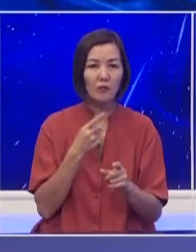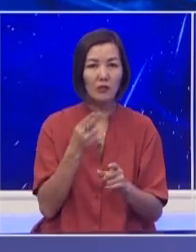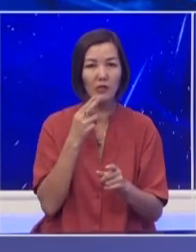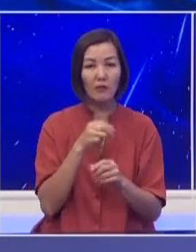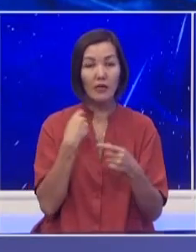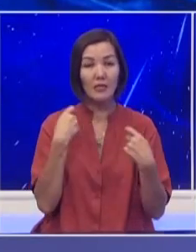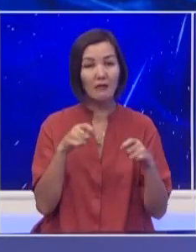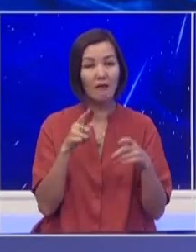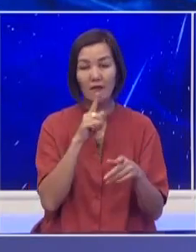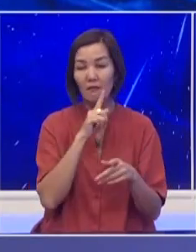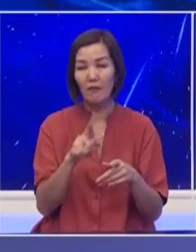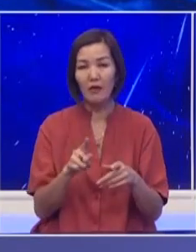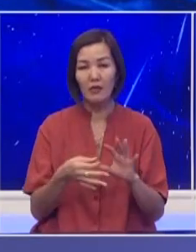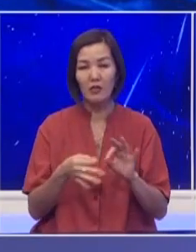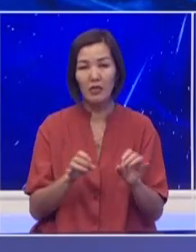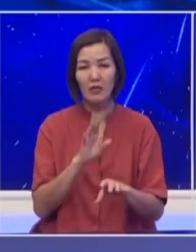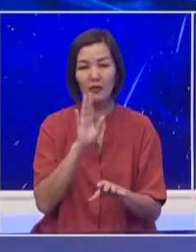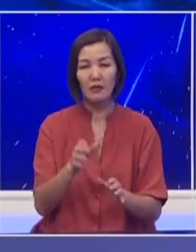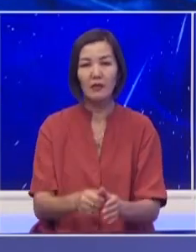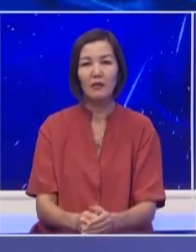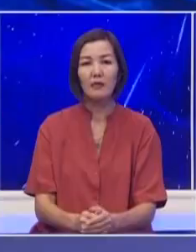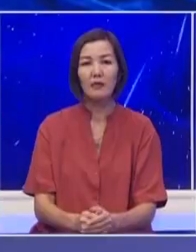де сатылмайды. Толығырақ тілші материалында.